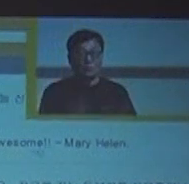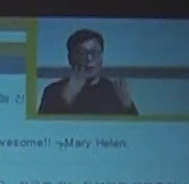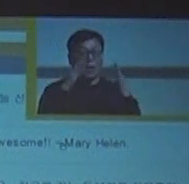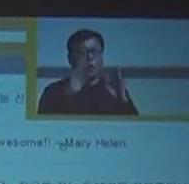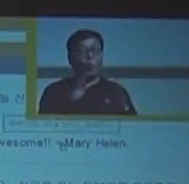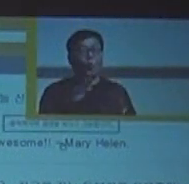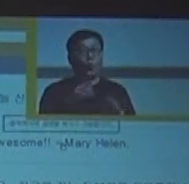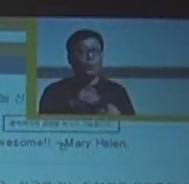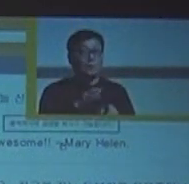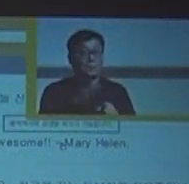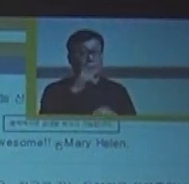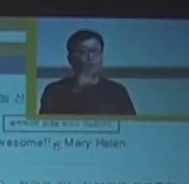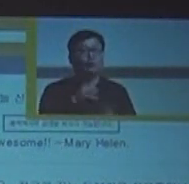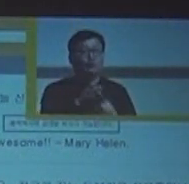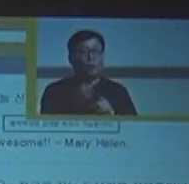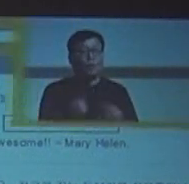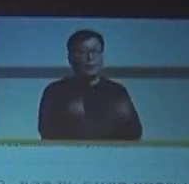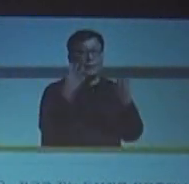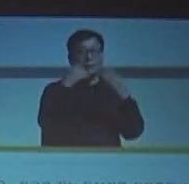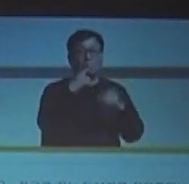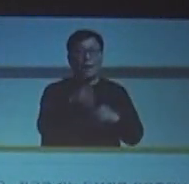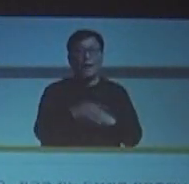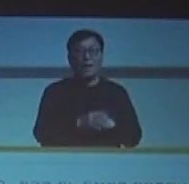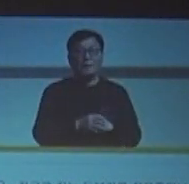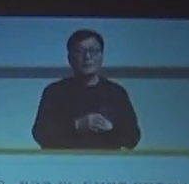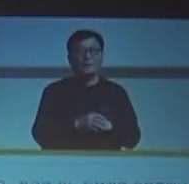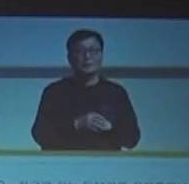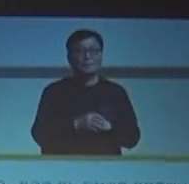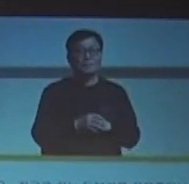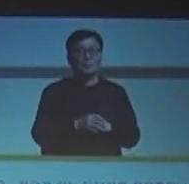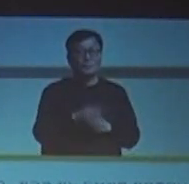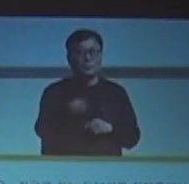네. 네. 네, 영어 패스.